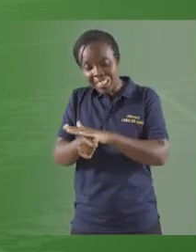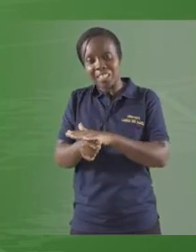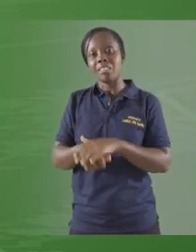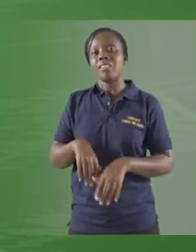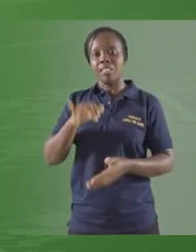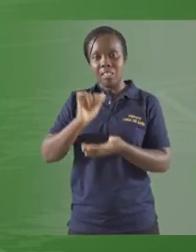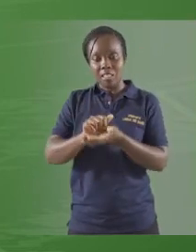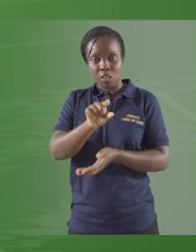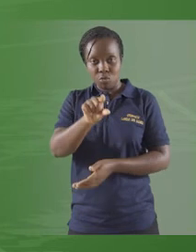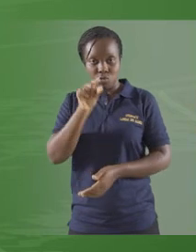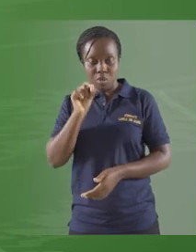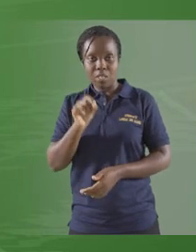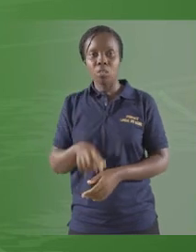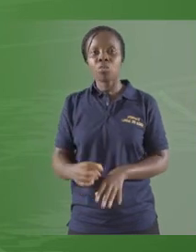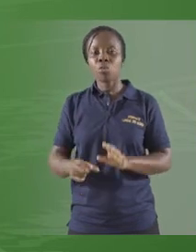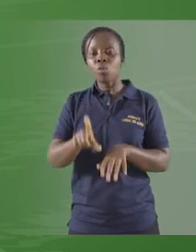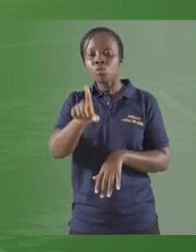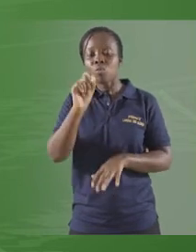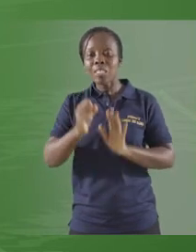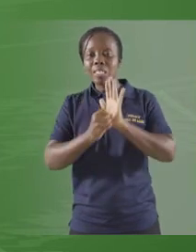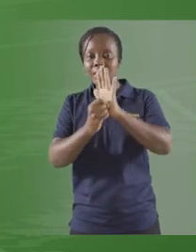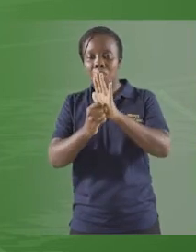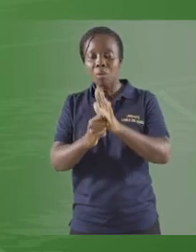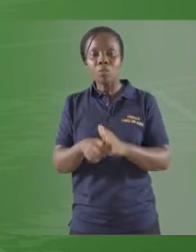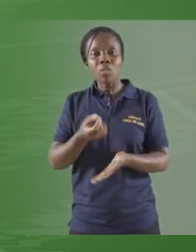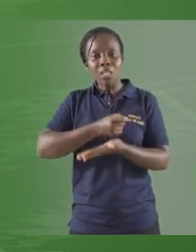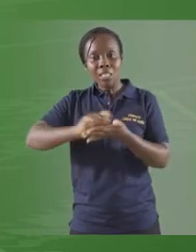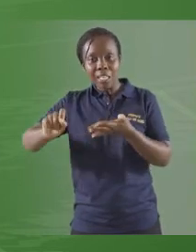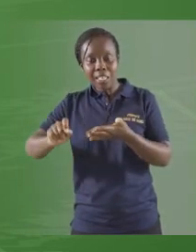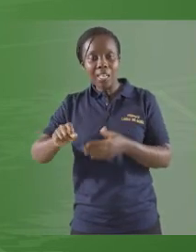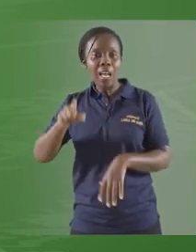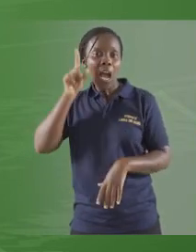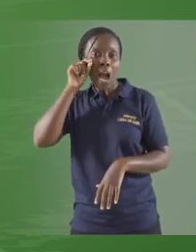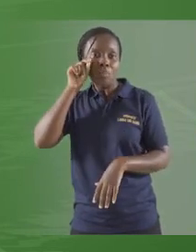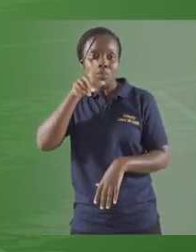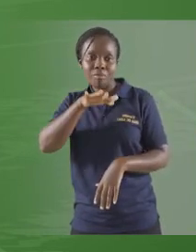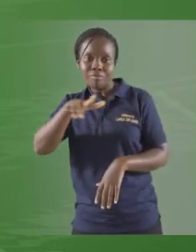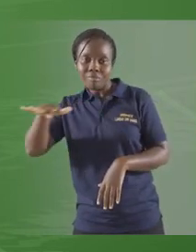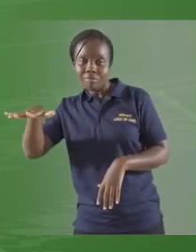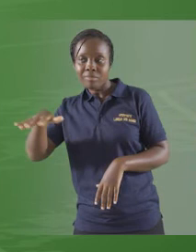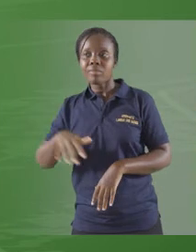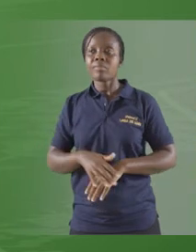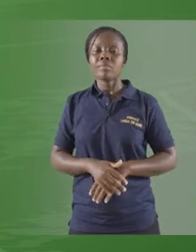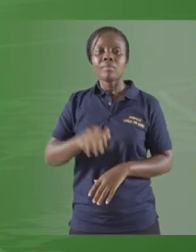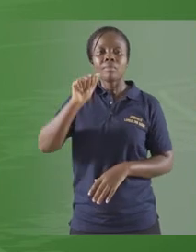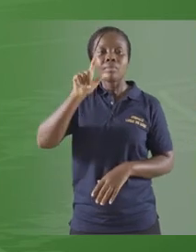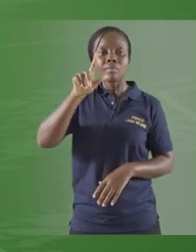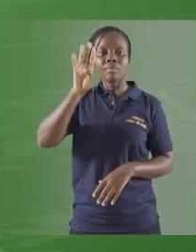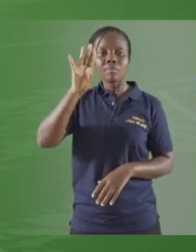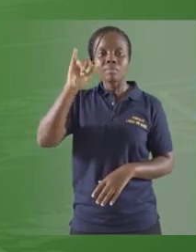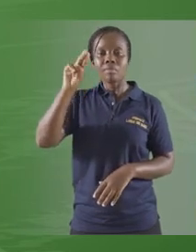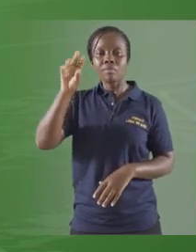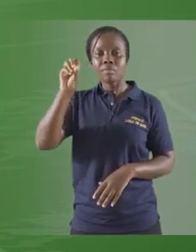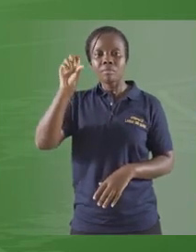symboles, nous écrivons albinos entre parenthèses récessif. Comment faire le choix des symboles dans ce cas?